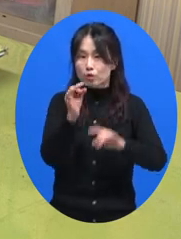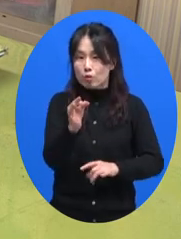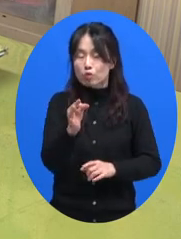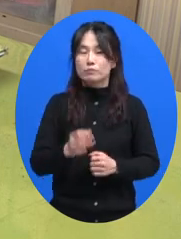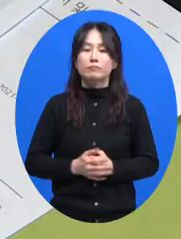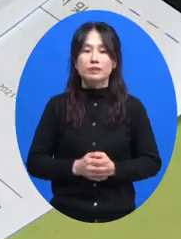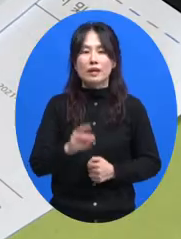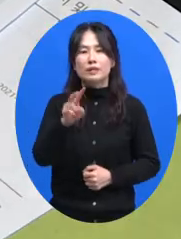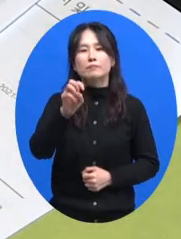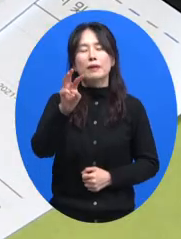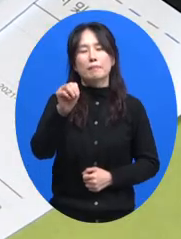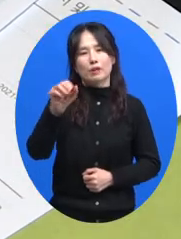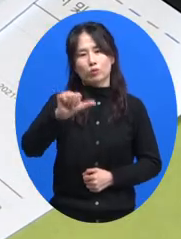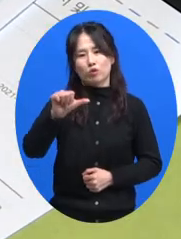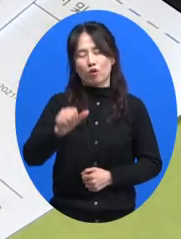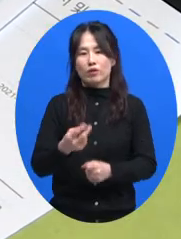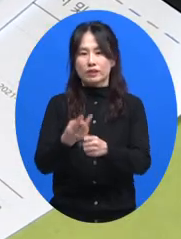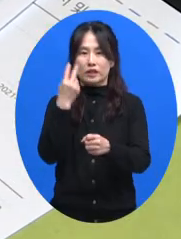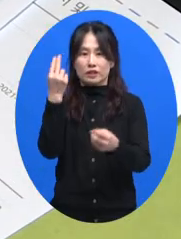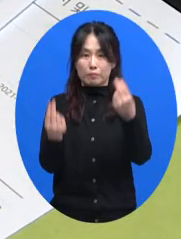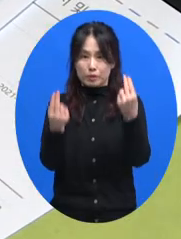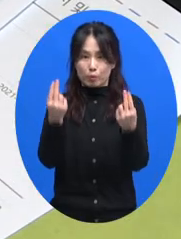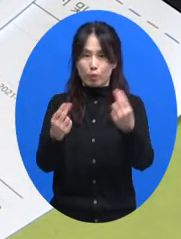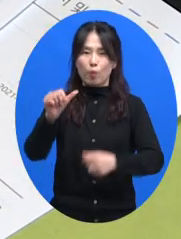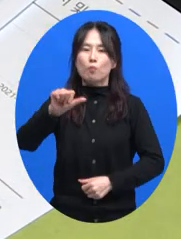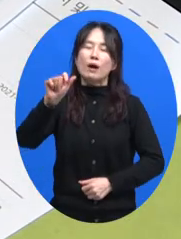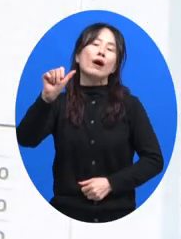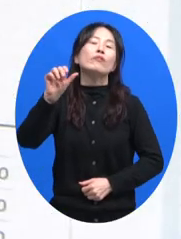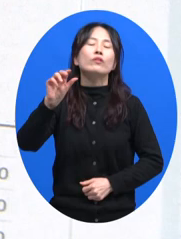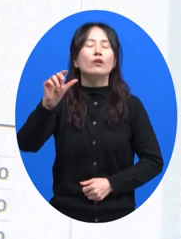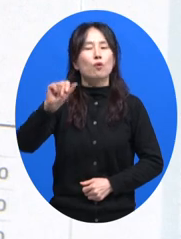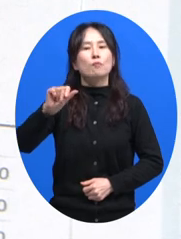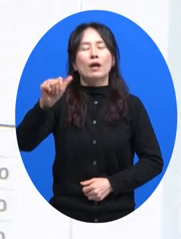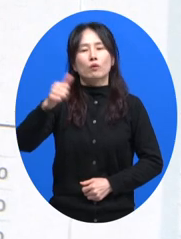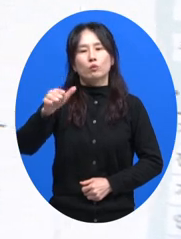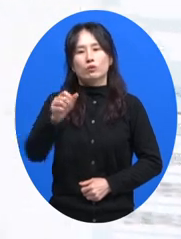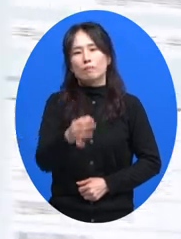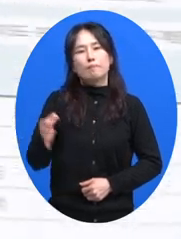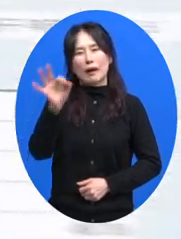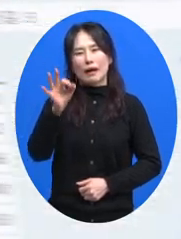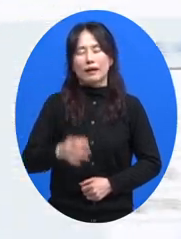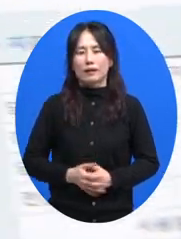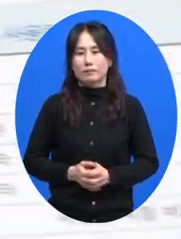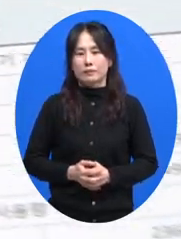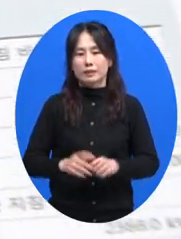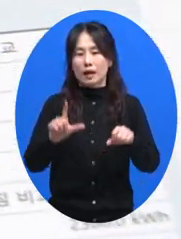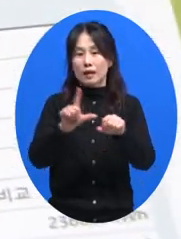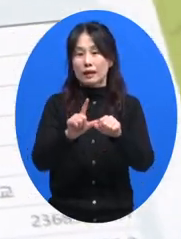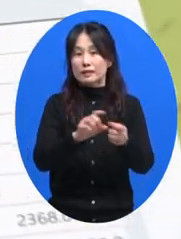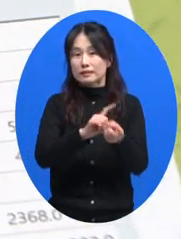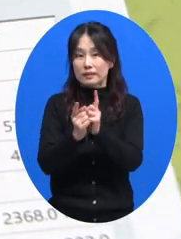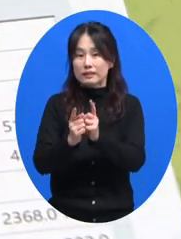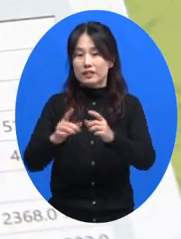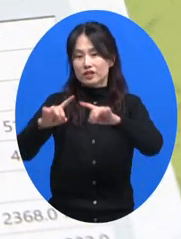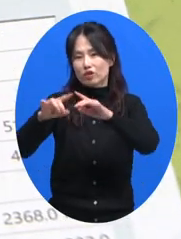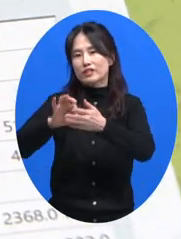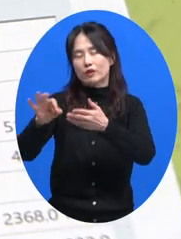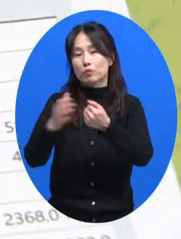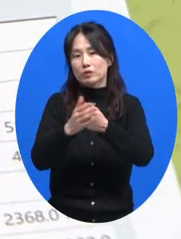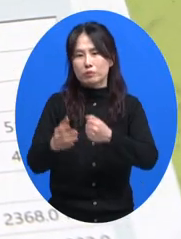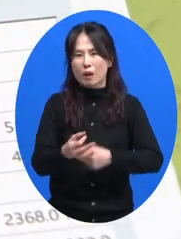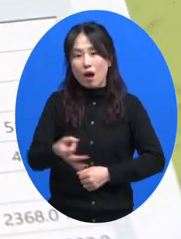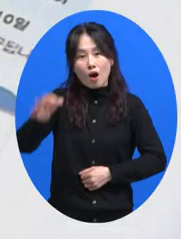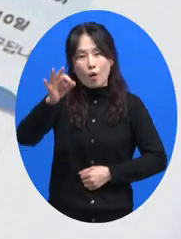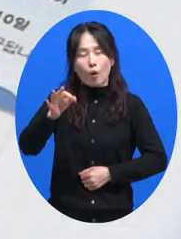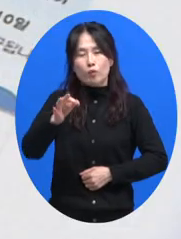235,000원 재작년과 비교하면 55,000원이 올랐습니다 카스 대신 전기를 쓴 덕에 그나마 큰